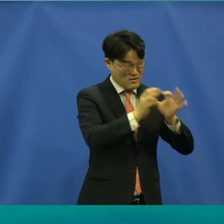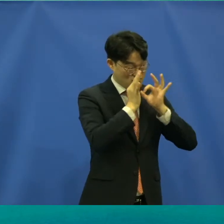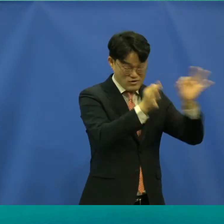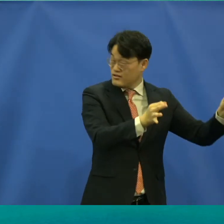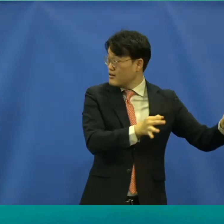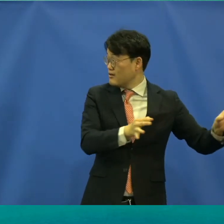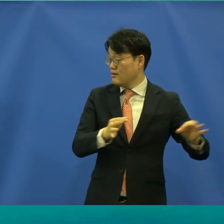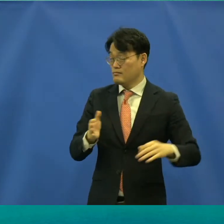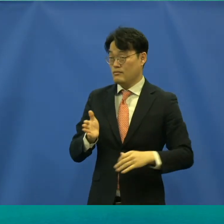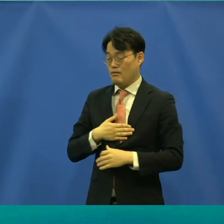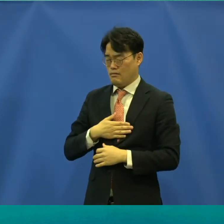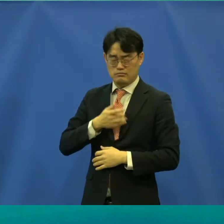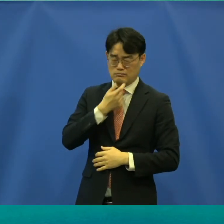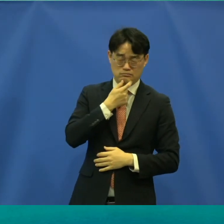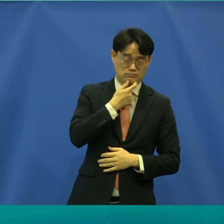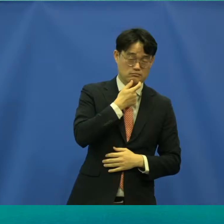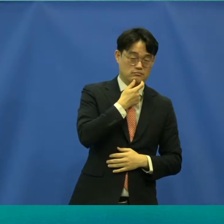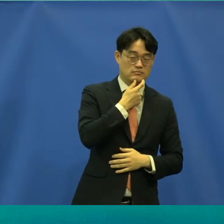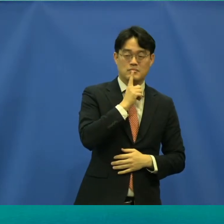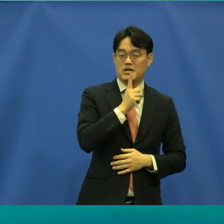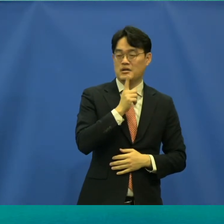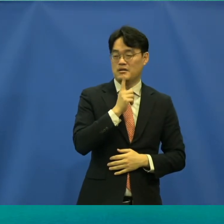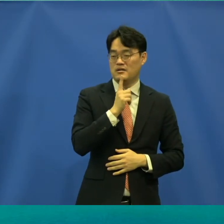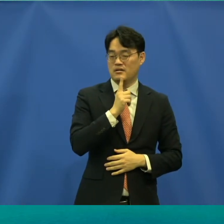받아들이기 어려운 거죠.